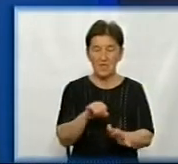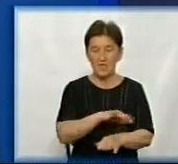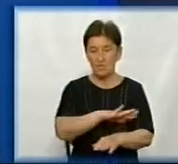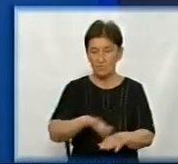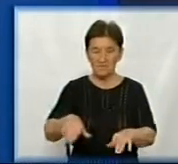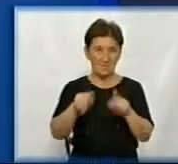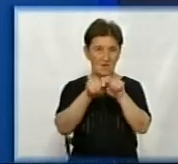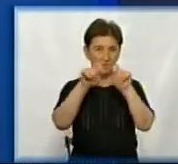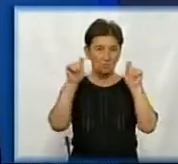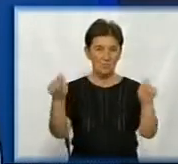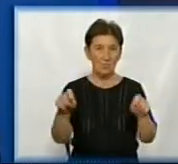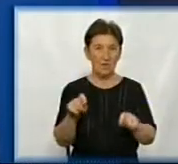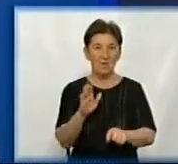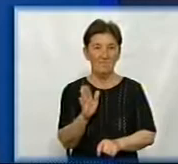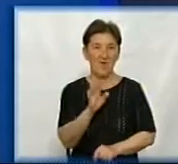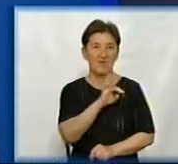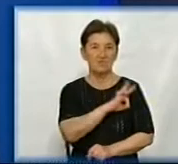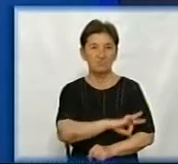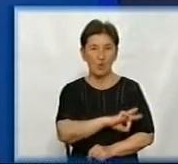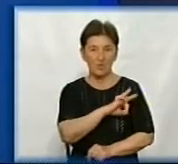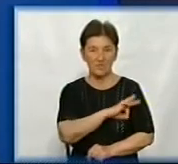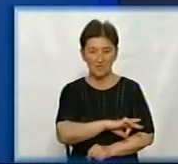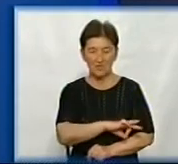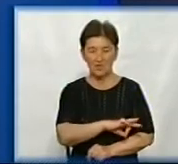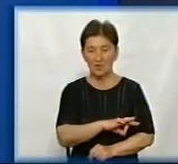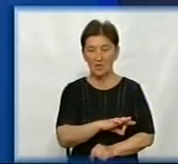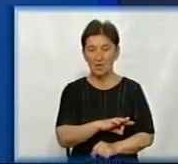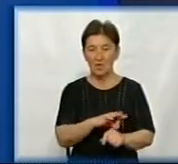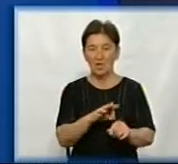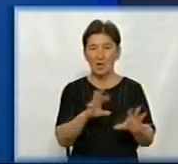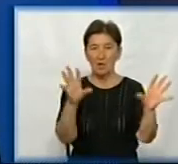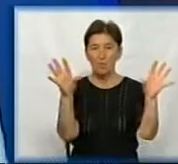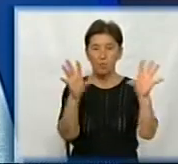в експлуатацію фактично було виведено з експлуатації, погашено